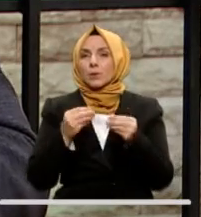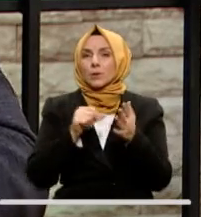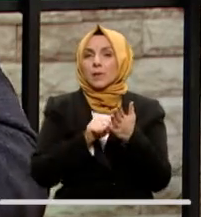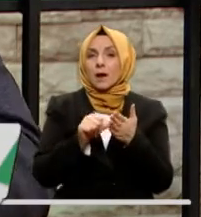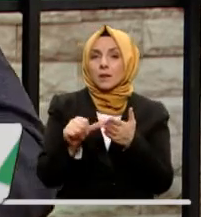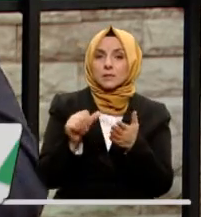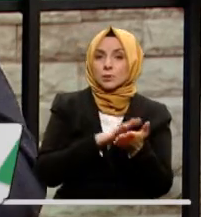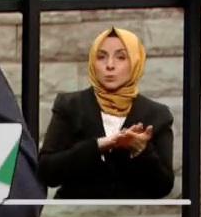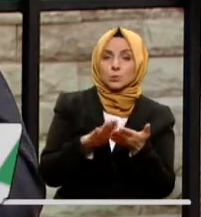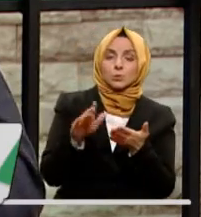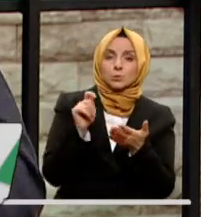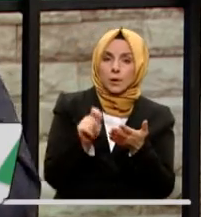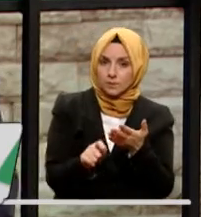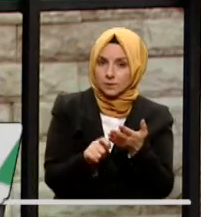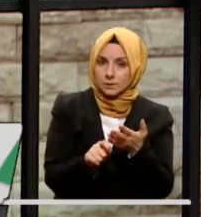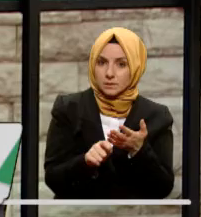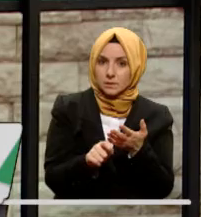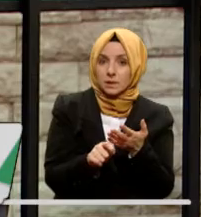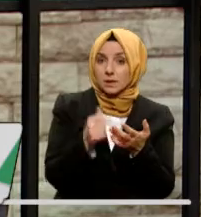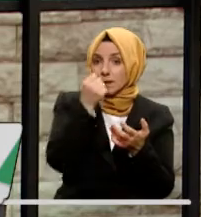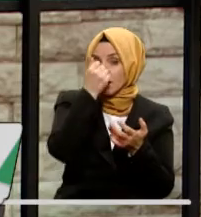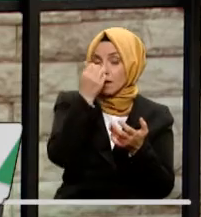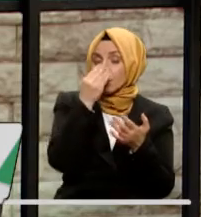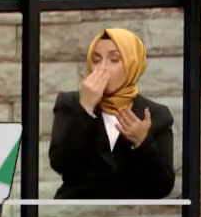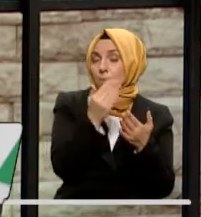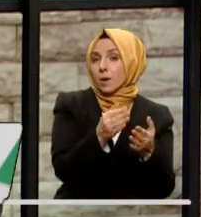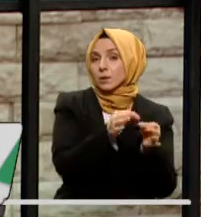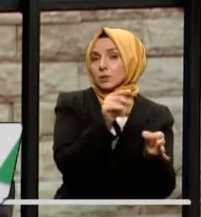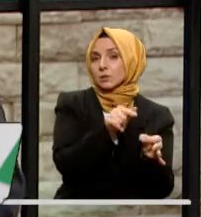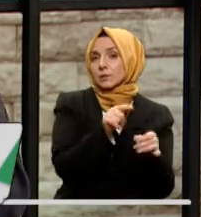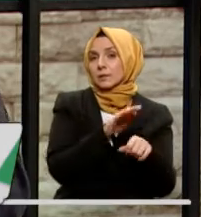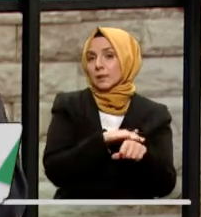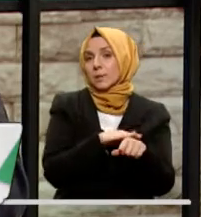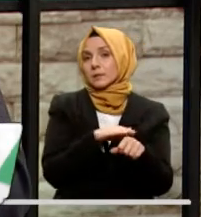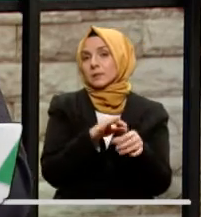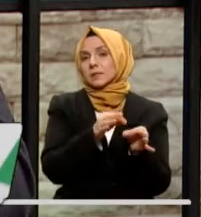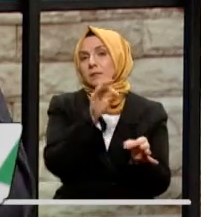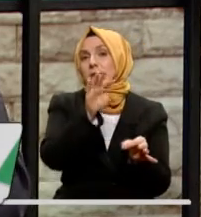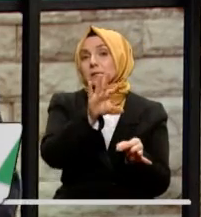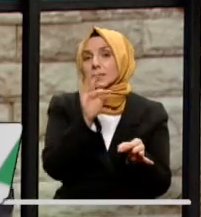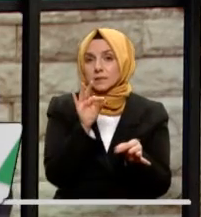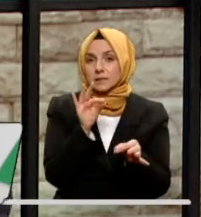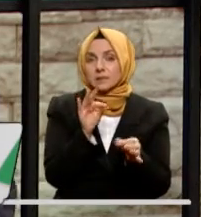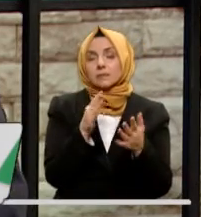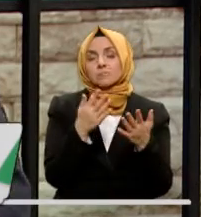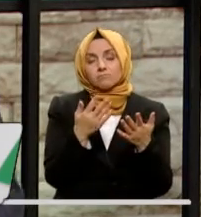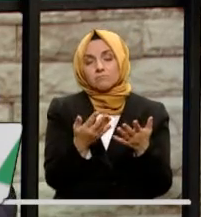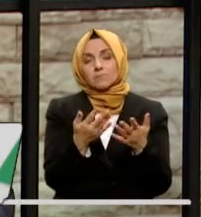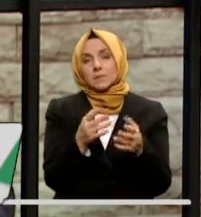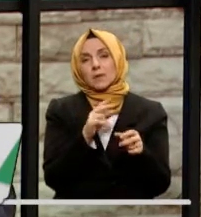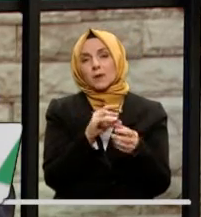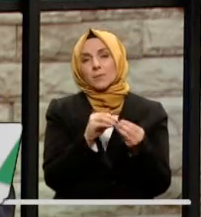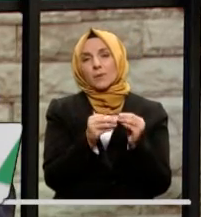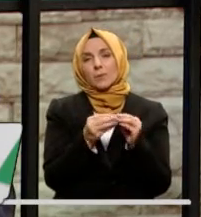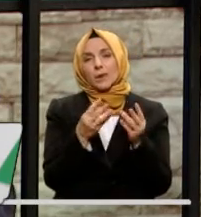bağışçı da sesiniz teorik olarak böyle bir her zaman var Bundan Yani bu dediğim gibi öyle bir teknoloji icat edilene kadar